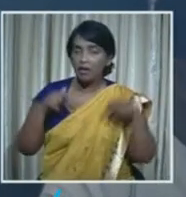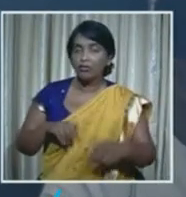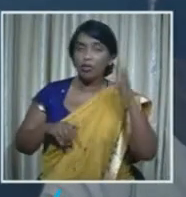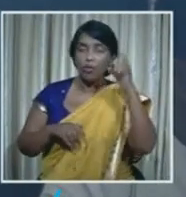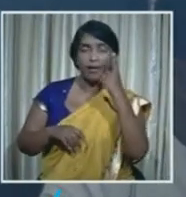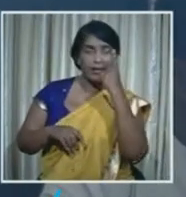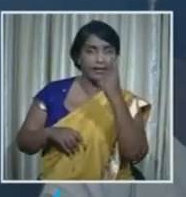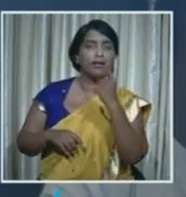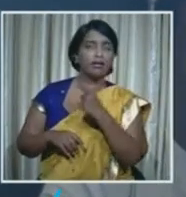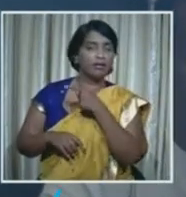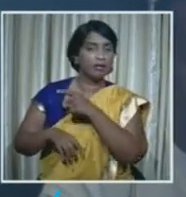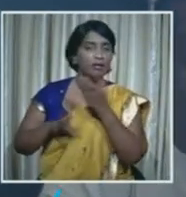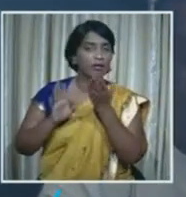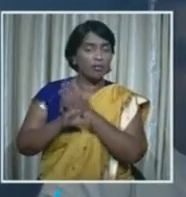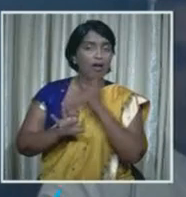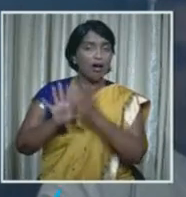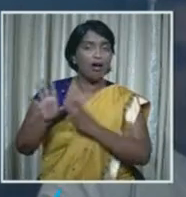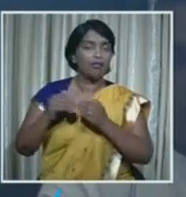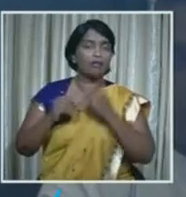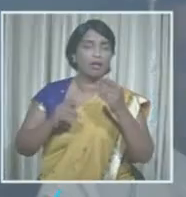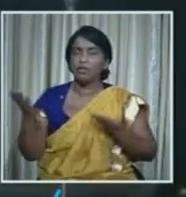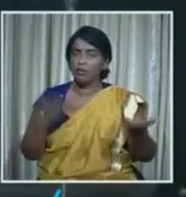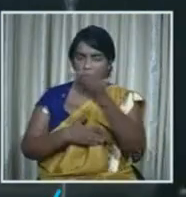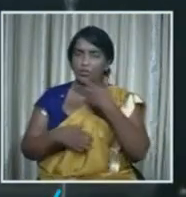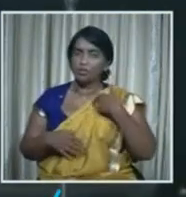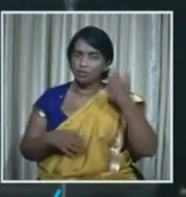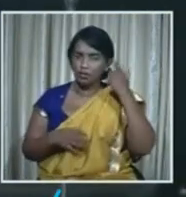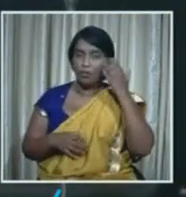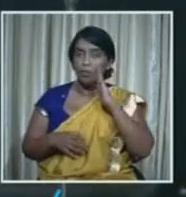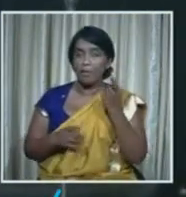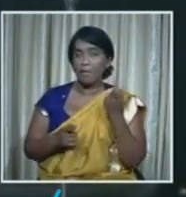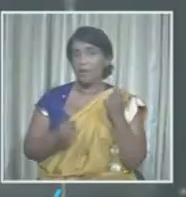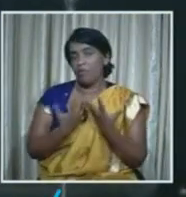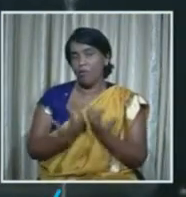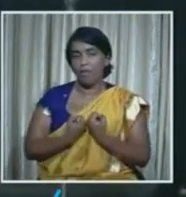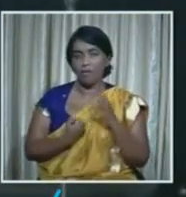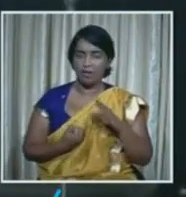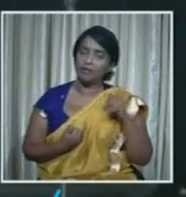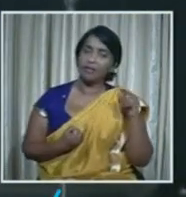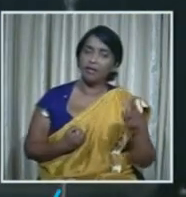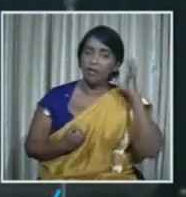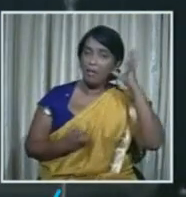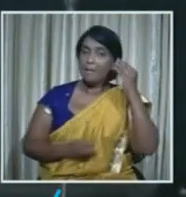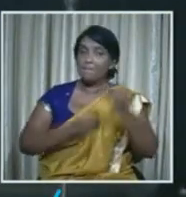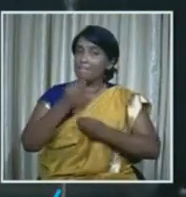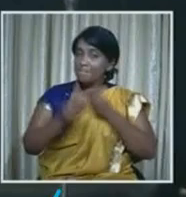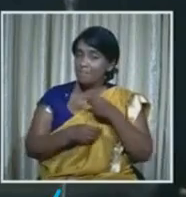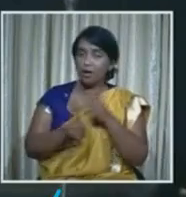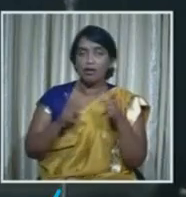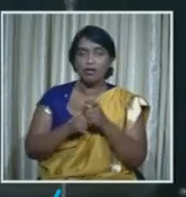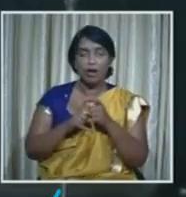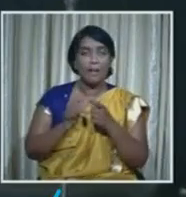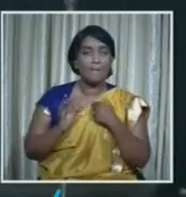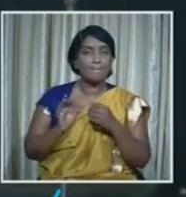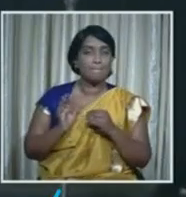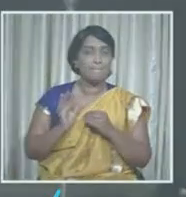ගෙඩියක් ඔබතුමාගේ කාලේ අවුරුදු දෙකක් යනකොට දෙගුණයකින් වැඩි වෙලා. අපිට විදේශ විනිමය වුමනා වෙලා තියෙනවා. එතකොට පොල් කර්මාන්තය හරහා ඩොලර් මිලියන